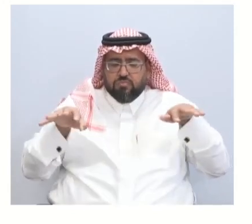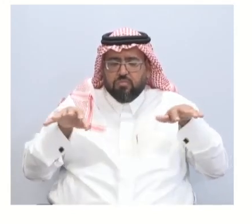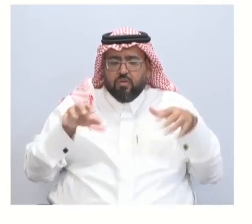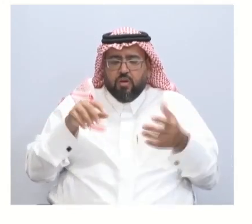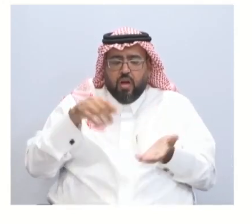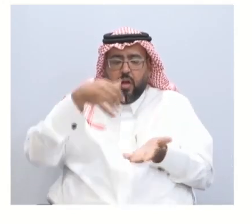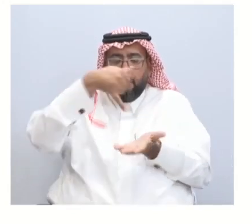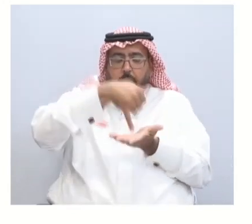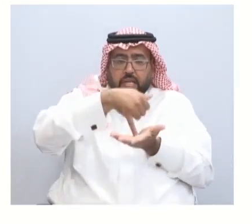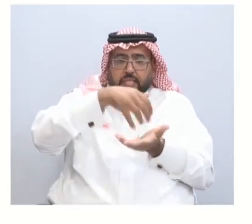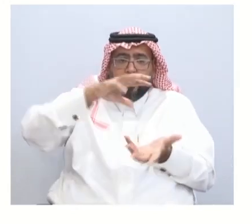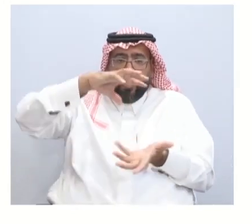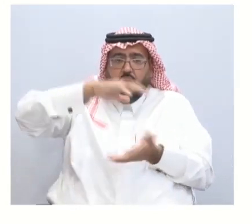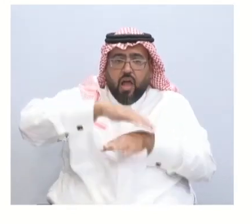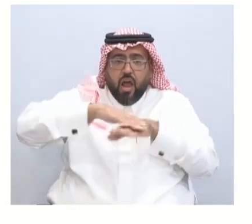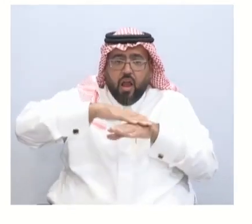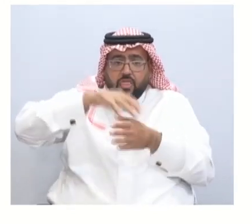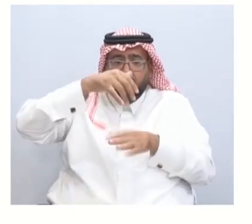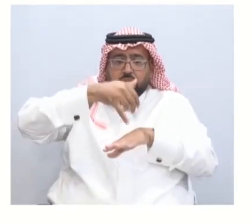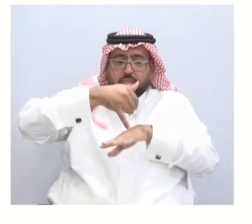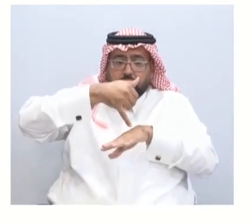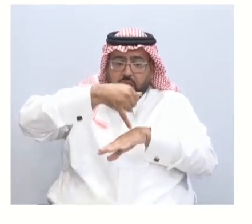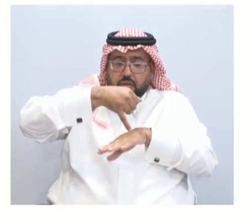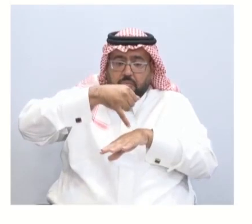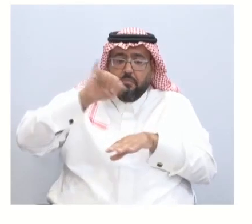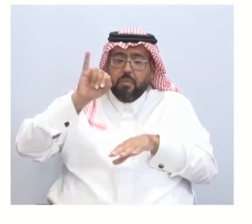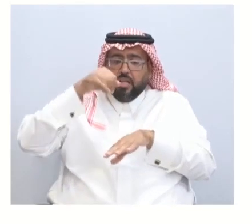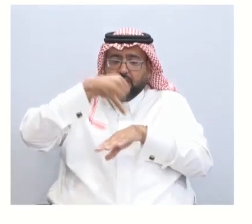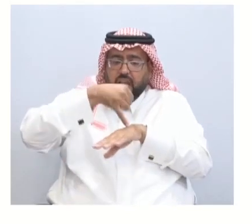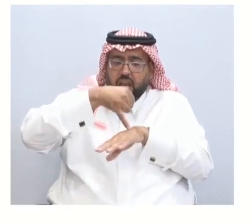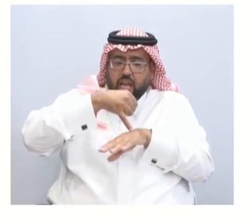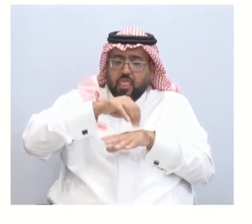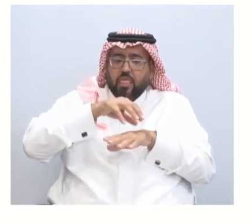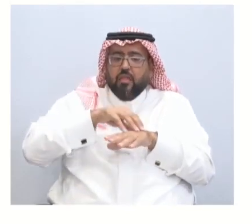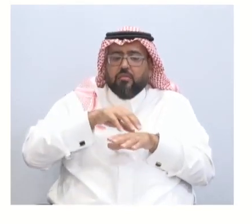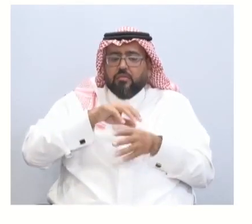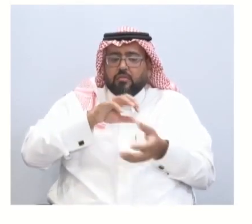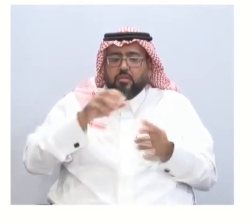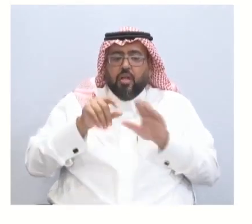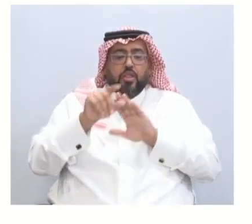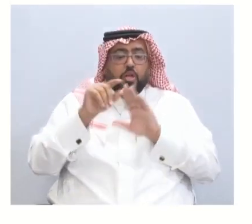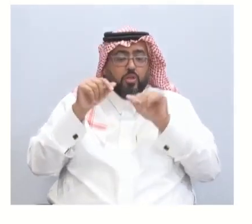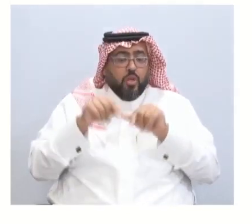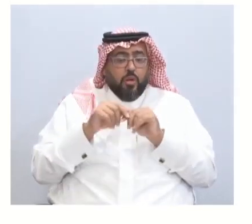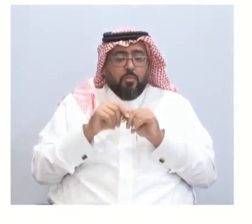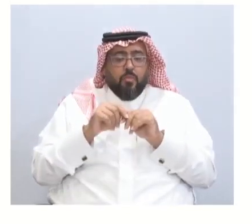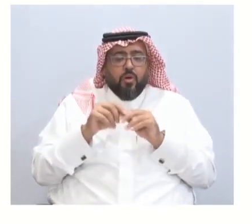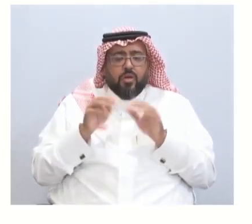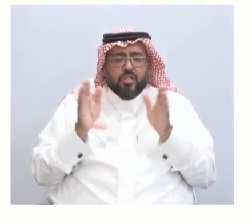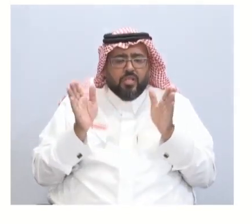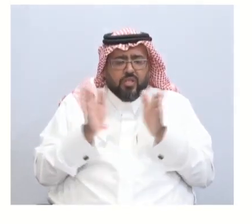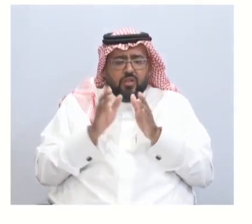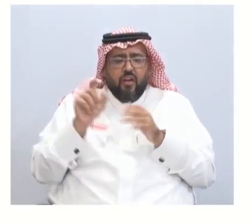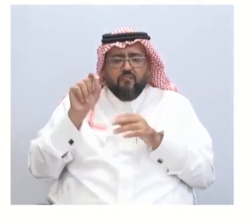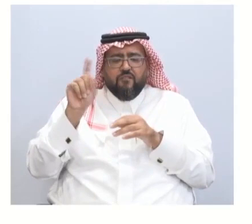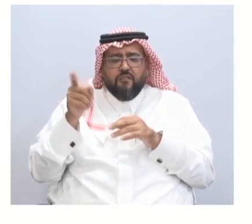الارض هو الذي غير موقعه بعد ذلك اعزائي الطلبه في درسنا لهذا اليوم قصور